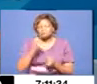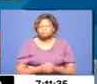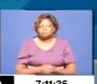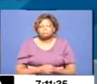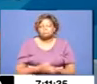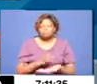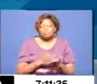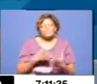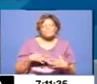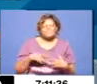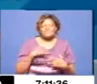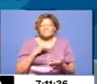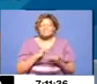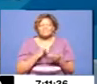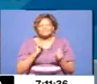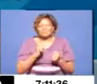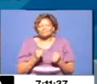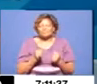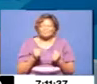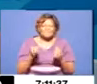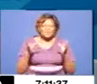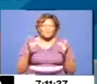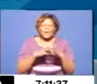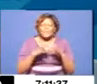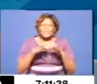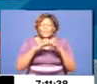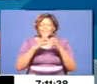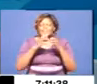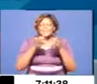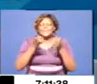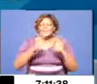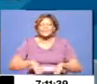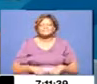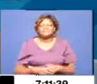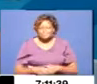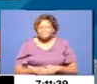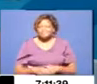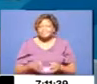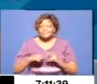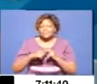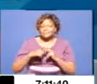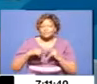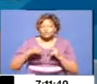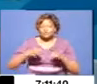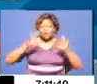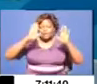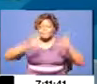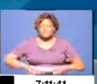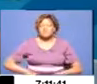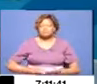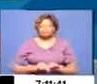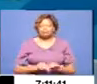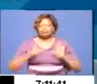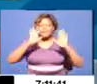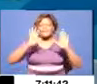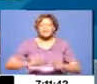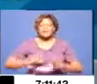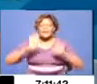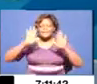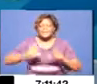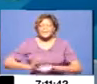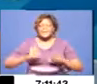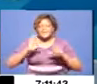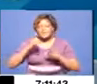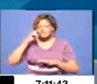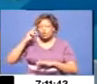huenda muungano huo ukasambaratika. Viongozi hao walianza kampeni zao rasmi ili kupigia debe muungano huo baada ya mkutano wa